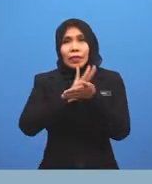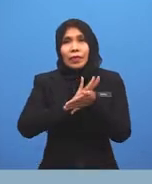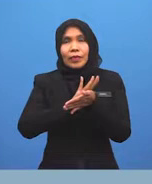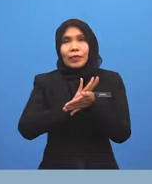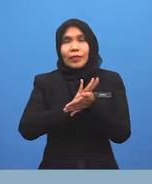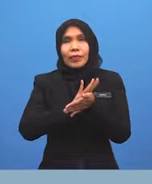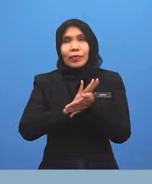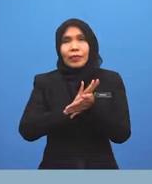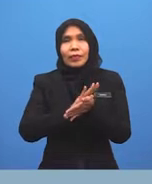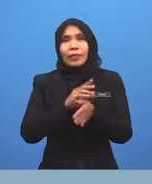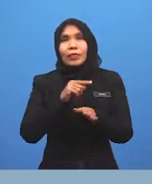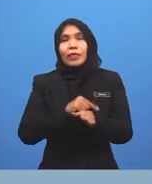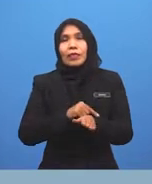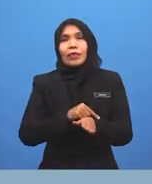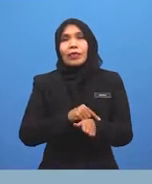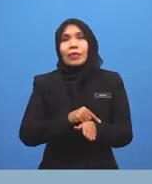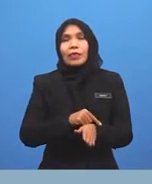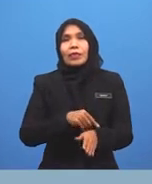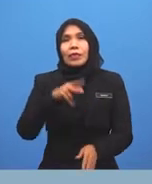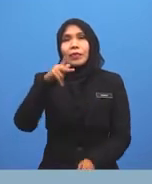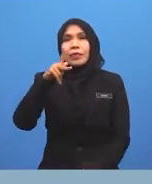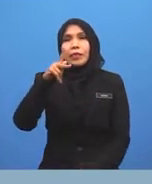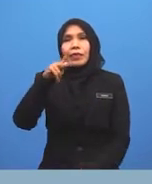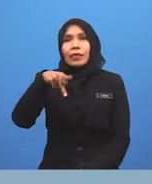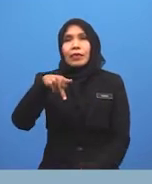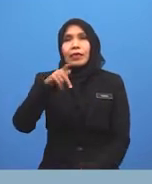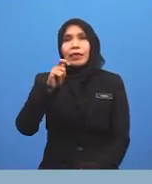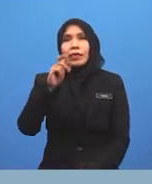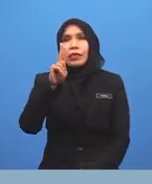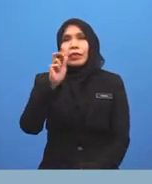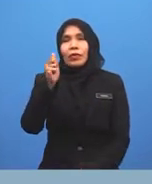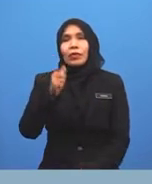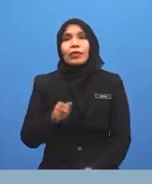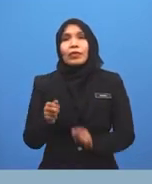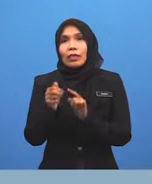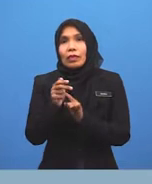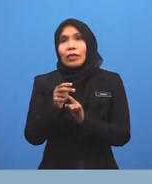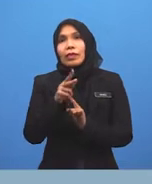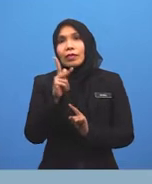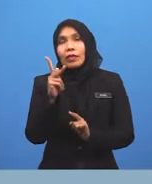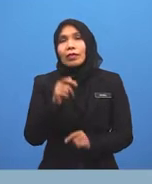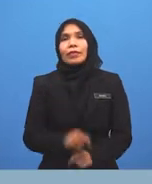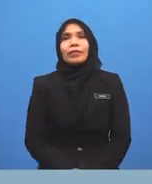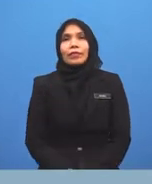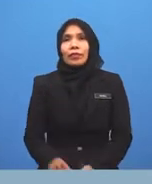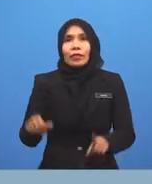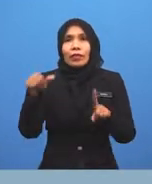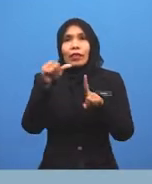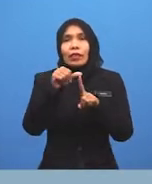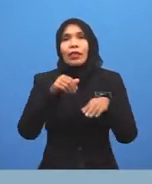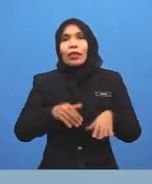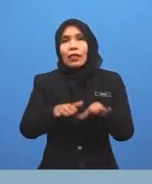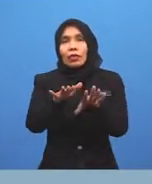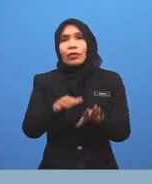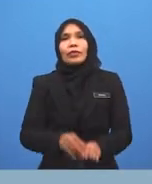Jadi, pada petua tangan kanan Fleming, apabila bahagian AB bergerak ke atas, arah arus pada bahagian